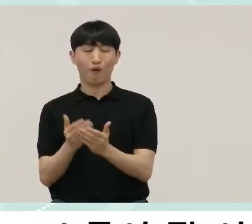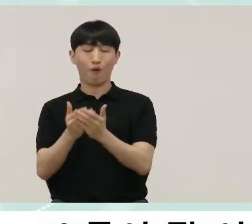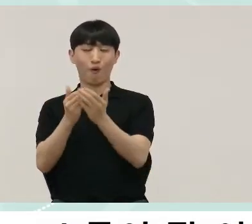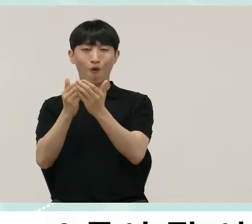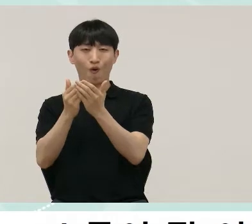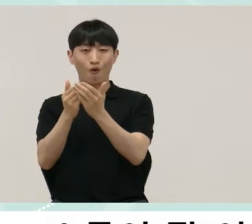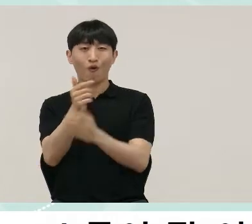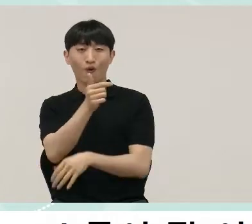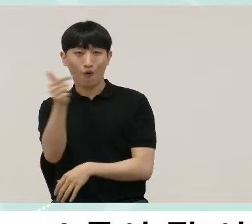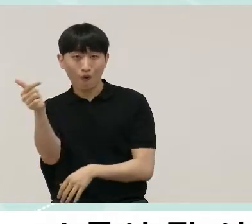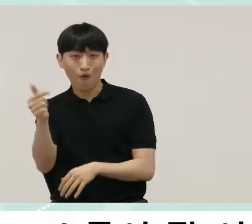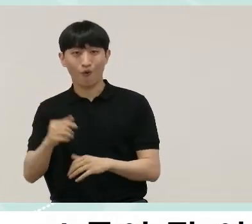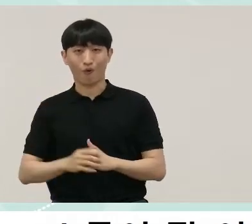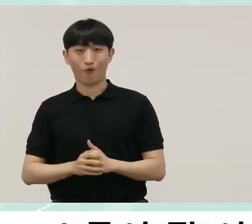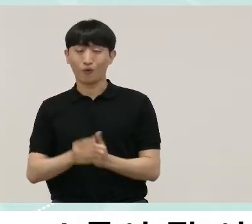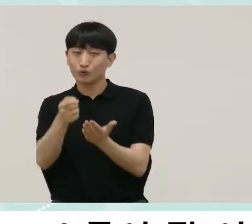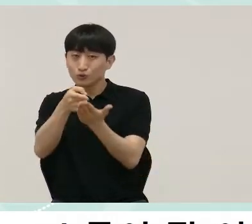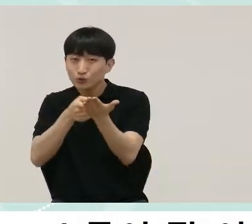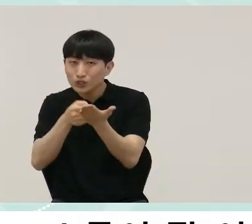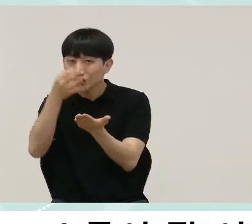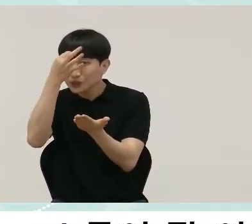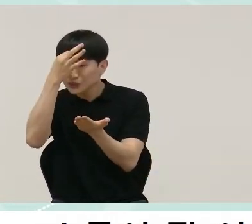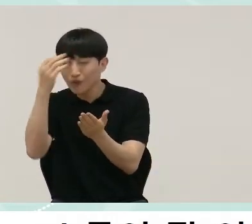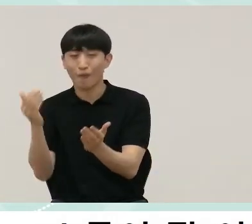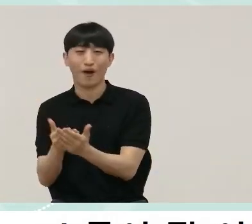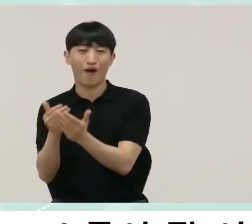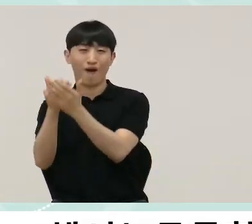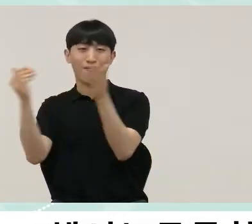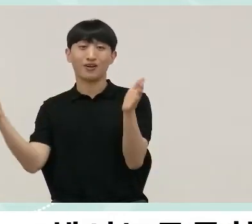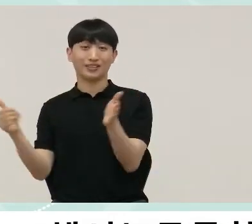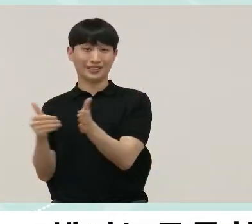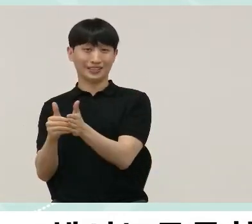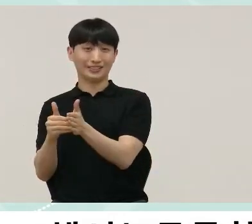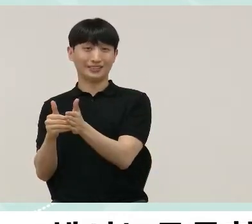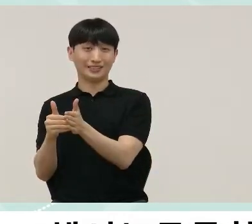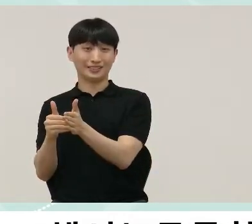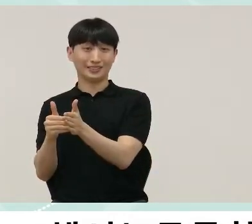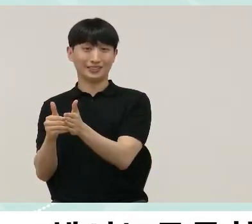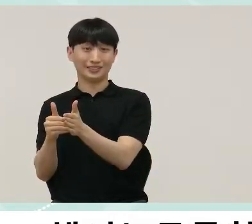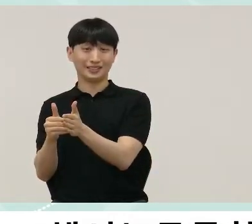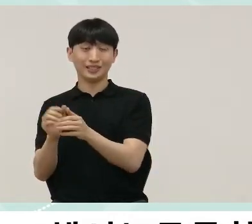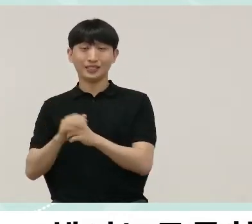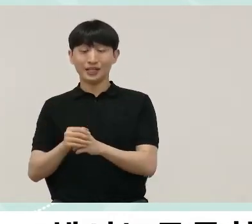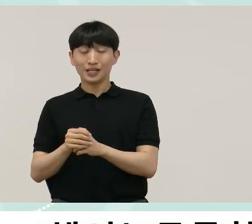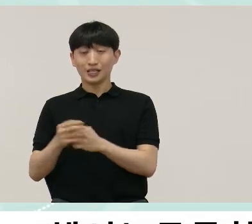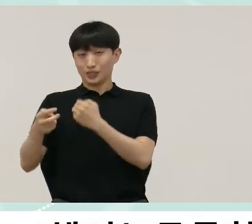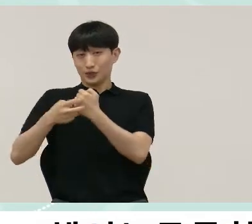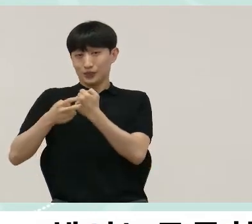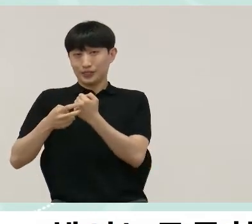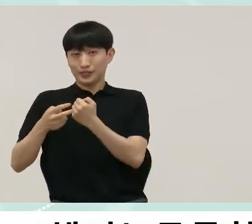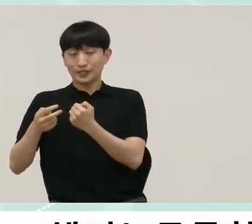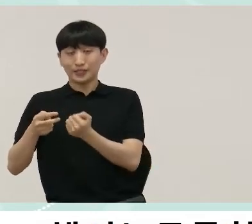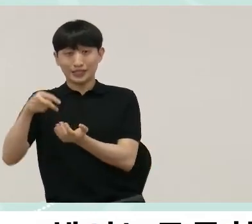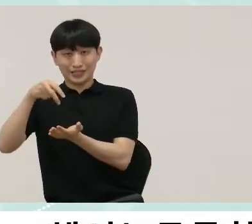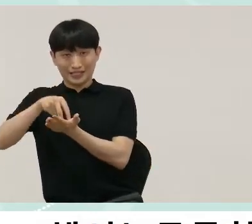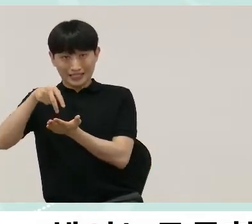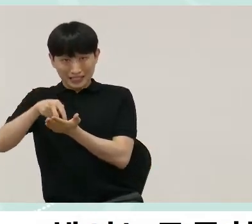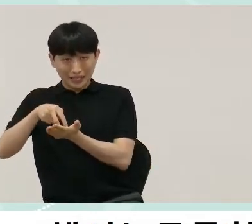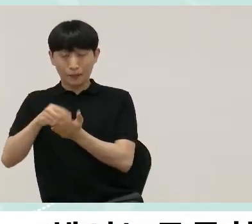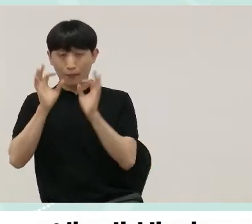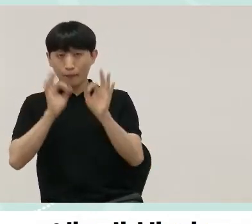또 수술적인 방법에 대해서도 굉장히 많은 발전이 있어 왔습니다. 수술자 관점에서 성공적인 인공화호라고